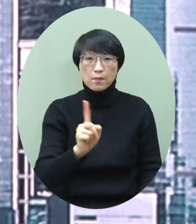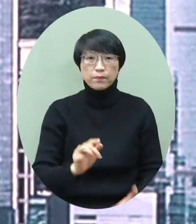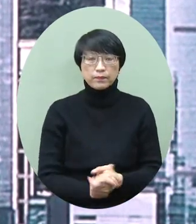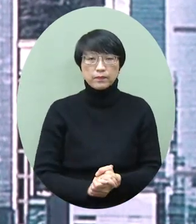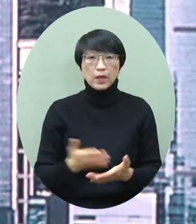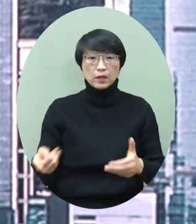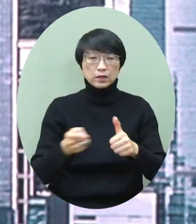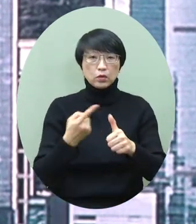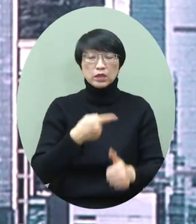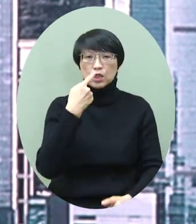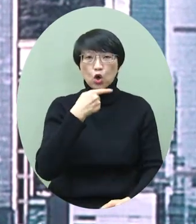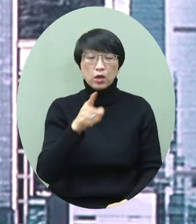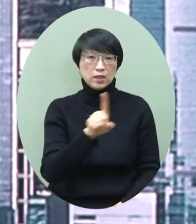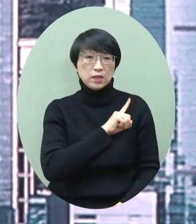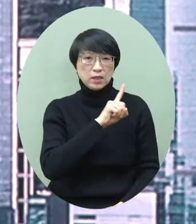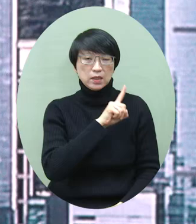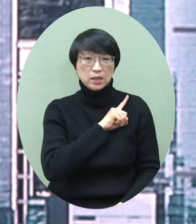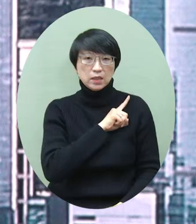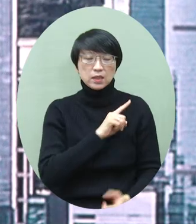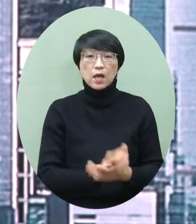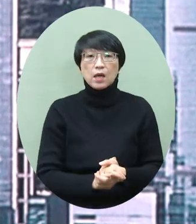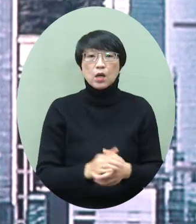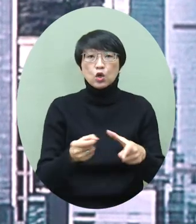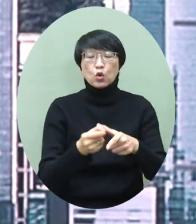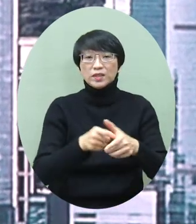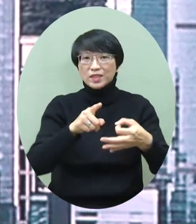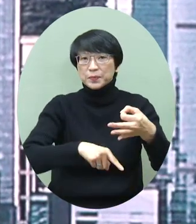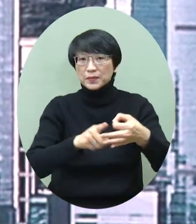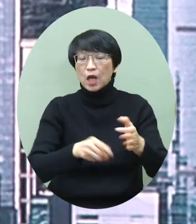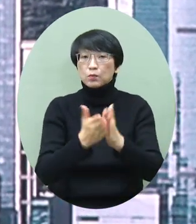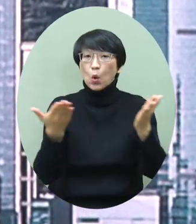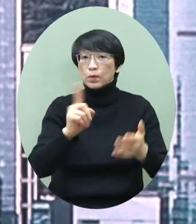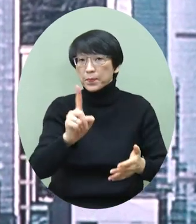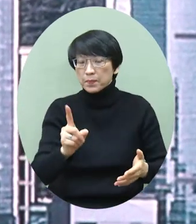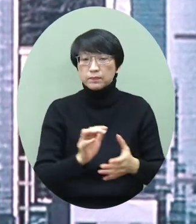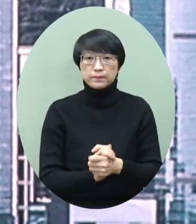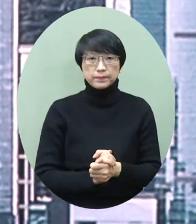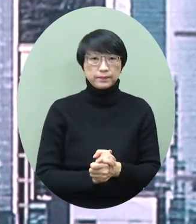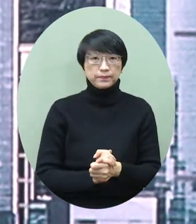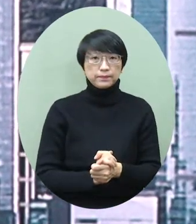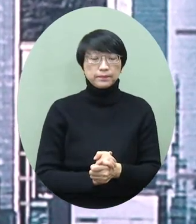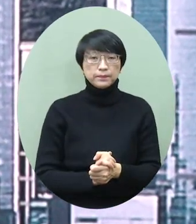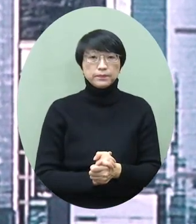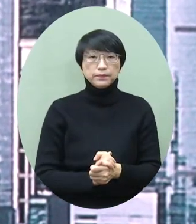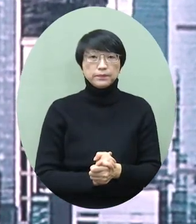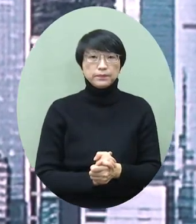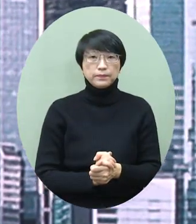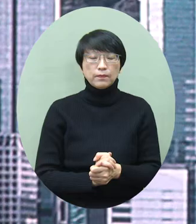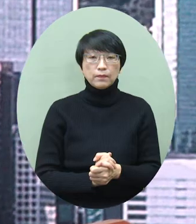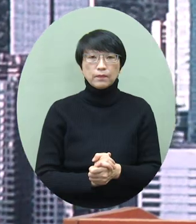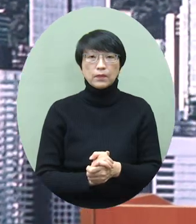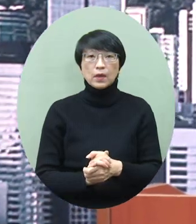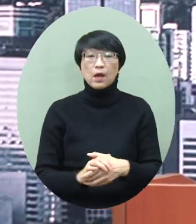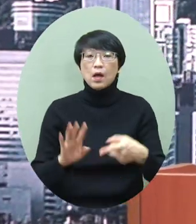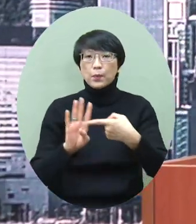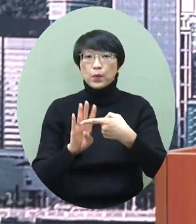間，請你先講你自己嘅傳媒機構嘅名稱。好，呢一位白色衫嘅人， 你好 TVB 啊，想